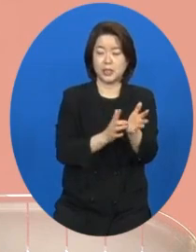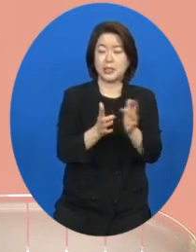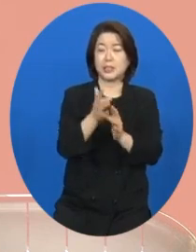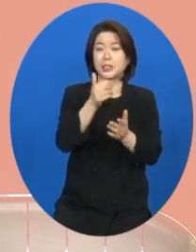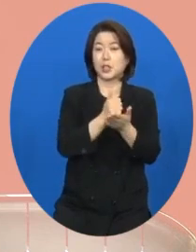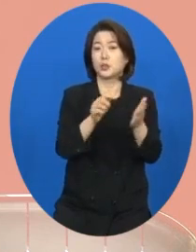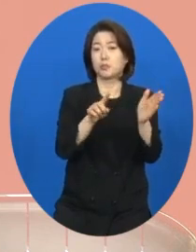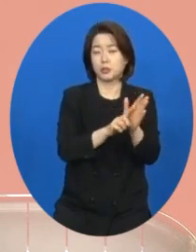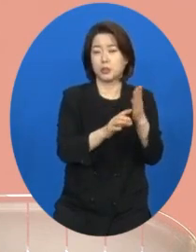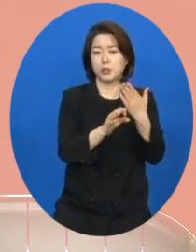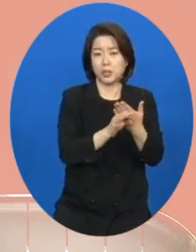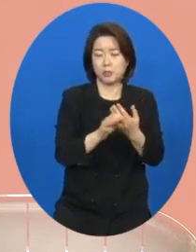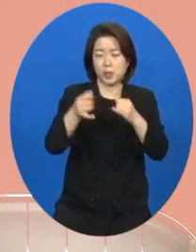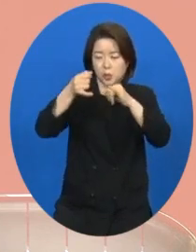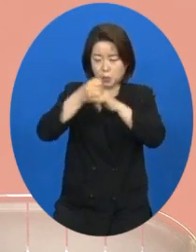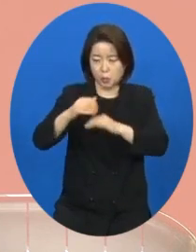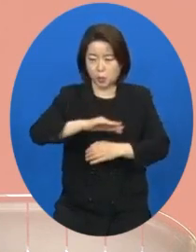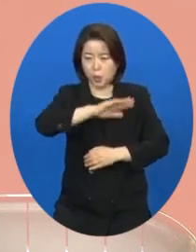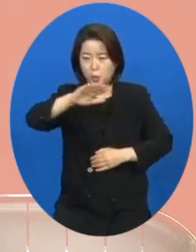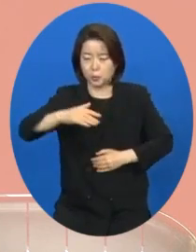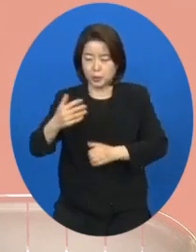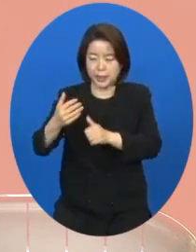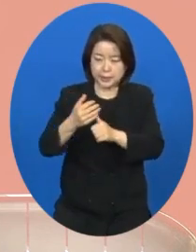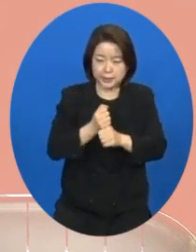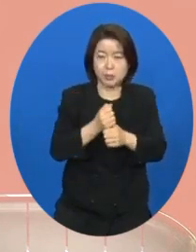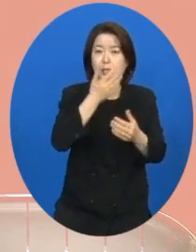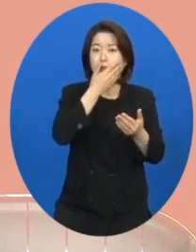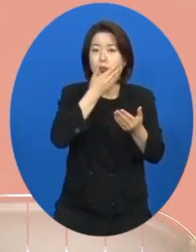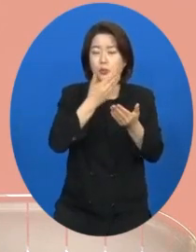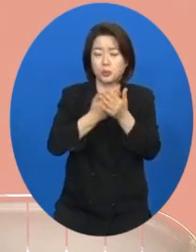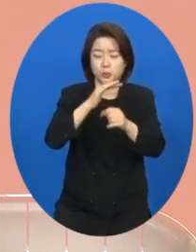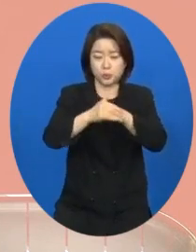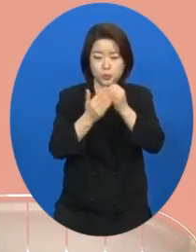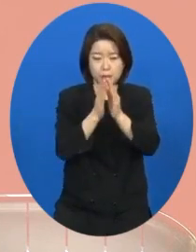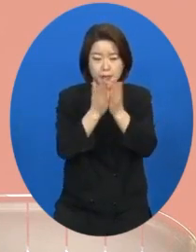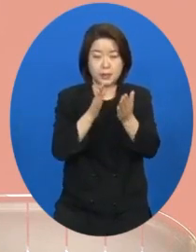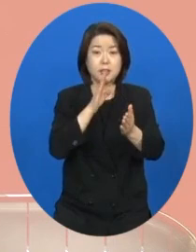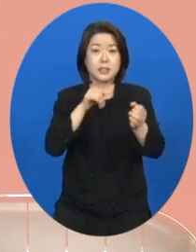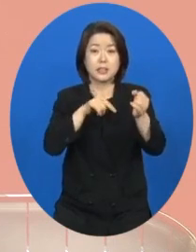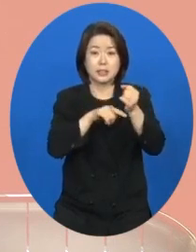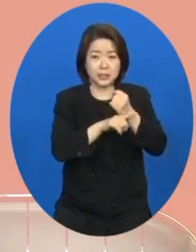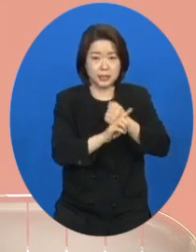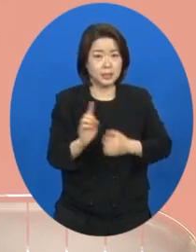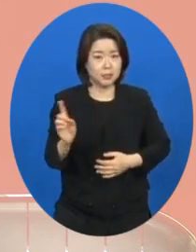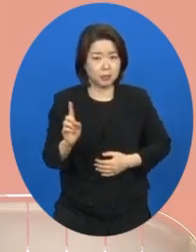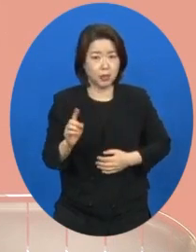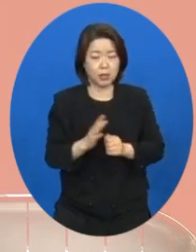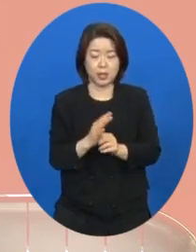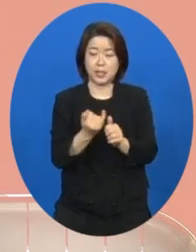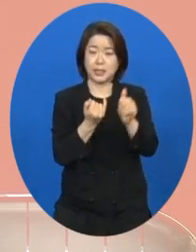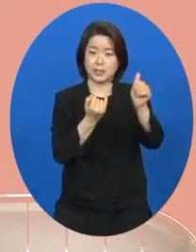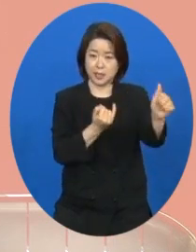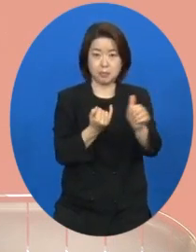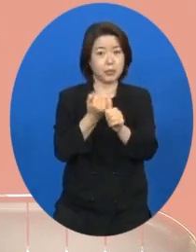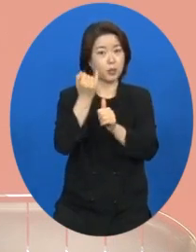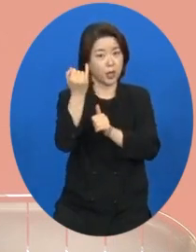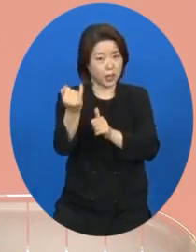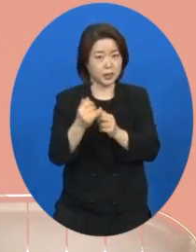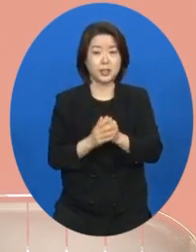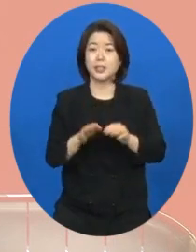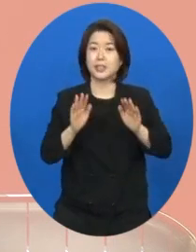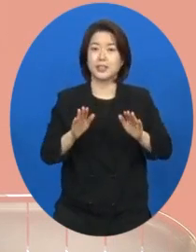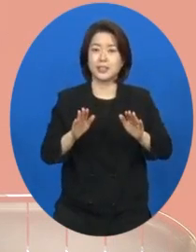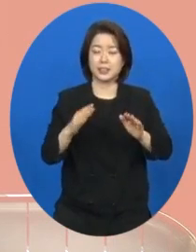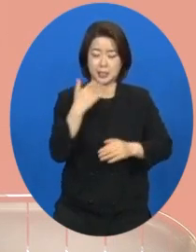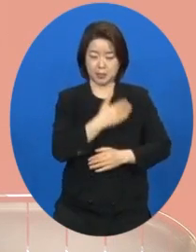믿었다면 반드시 우리가 붙잡아야 될 중요한 성경의 진리가 남편과 아내는 이제